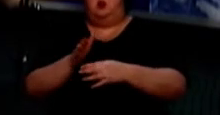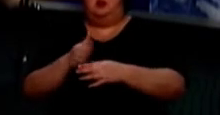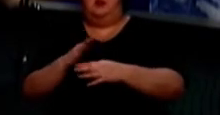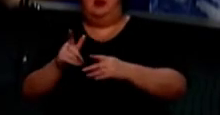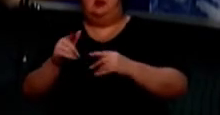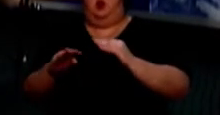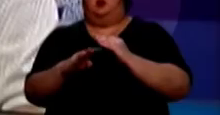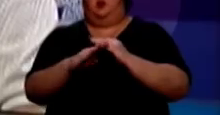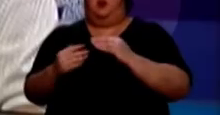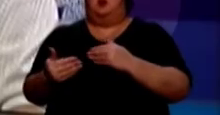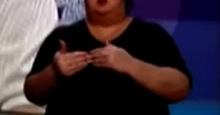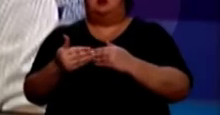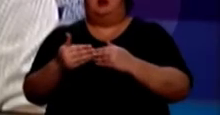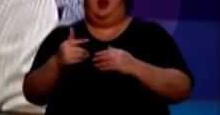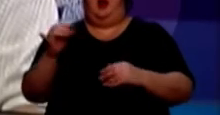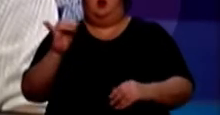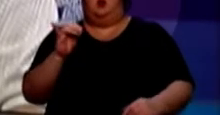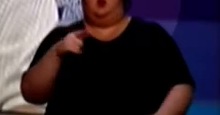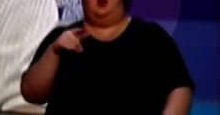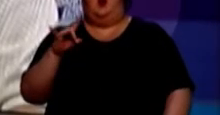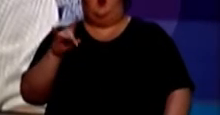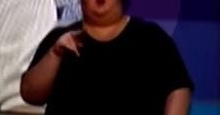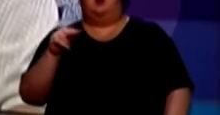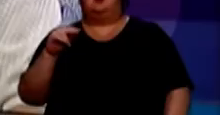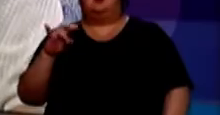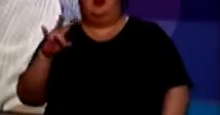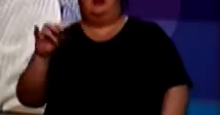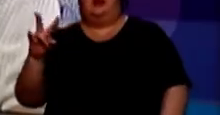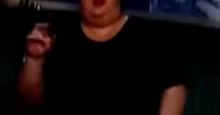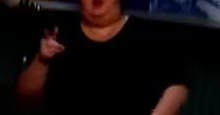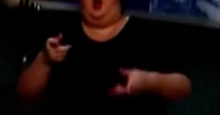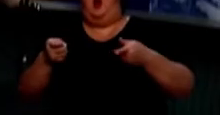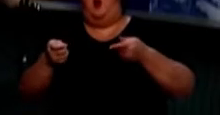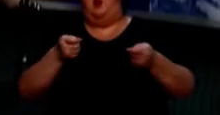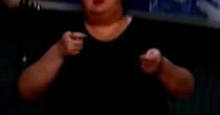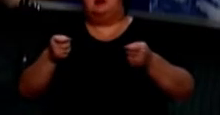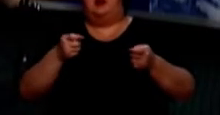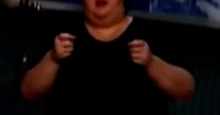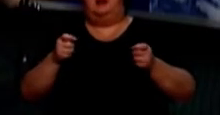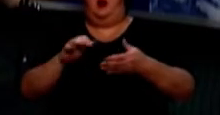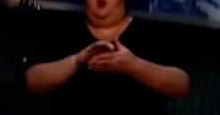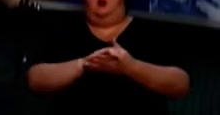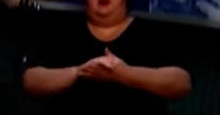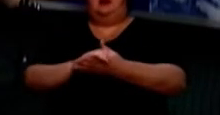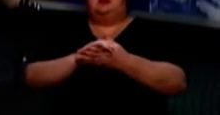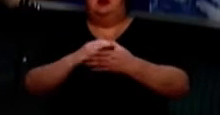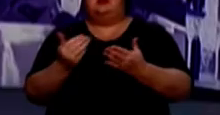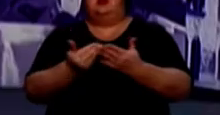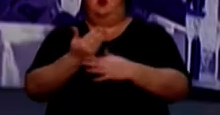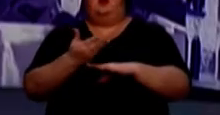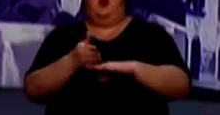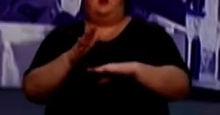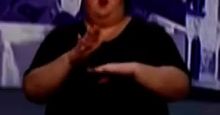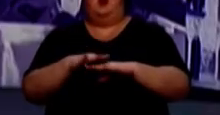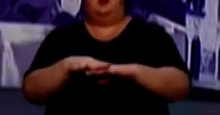Юрія Горячаніна, координаторка громадської організації «Нова Полтава». Доброго дня. Доброго дня. Та Вікторія Кравченко, голова